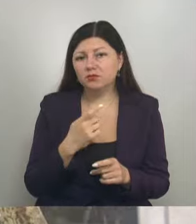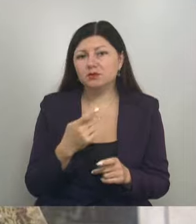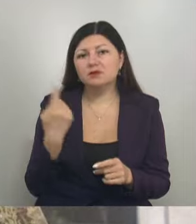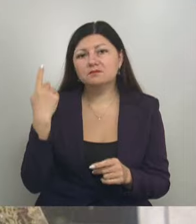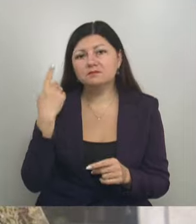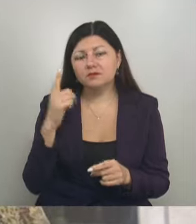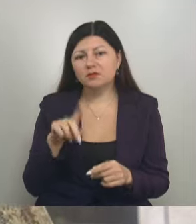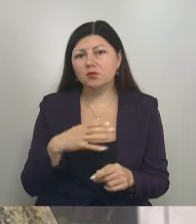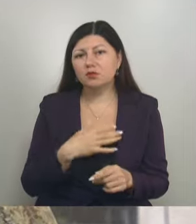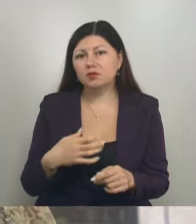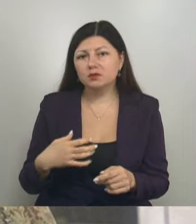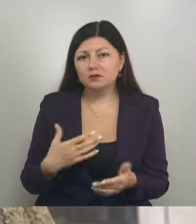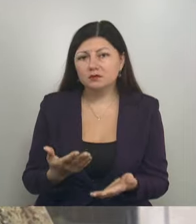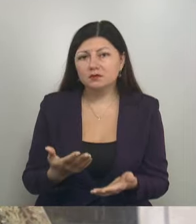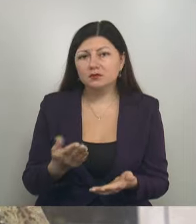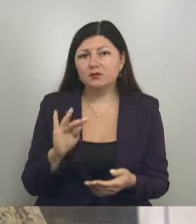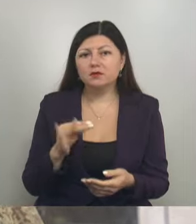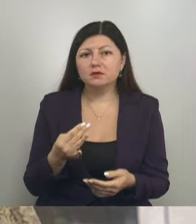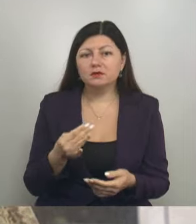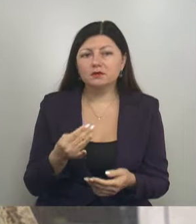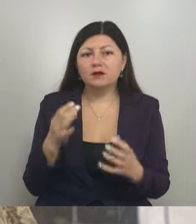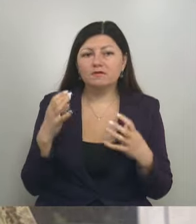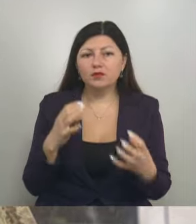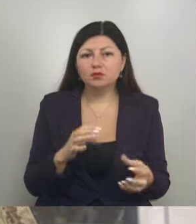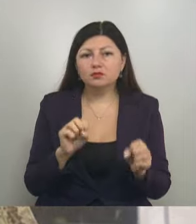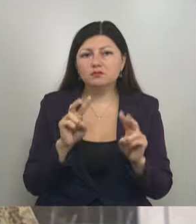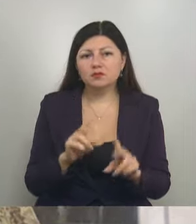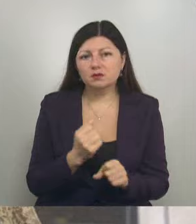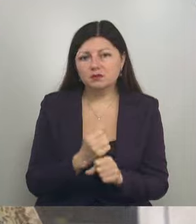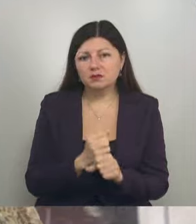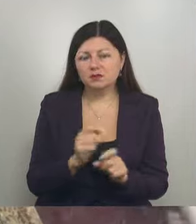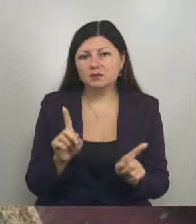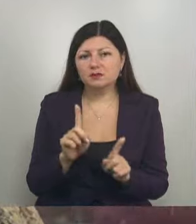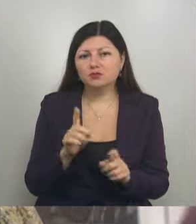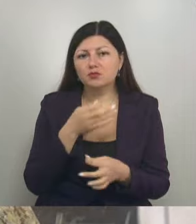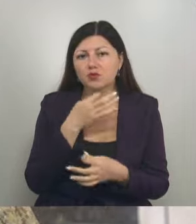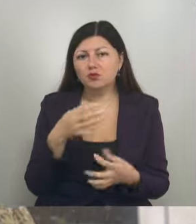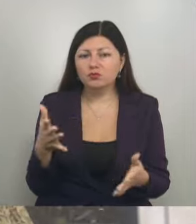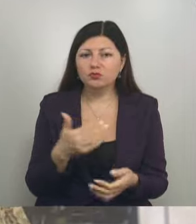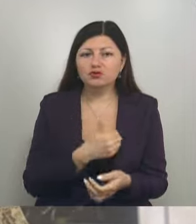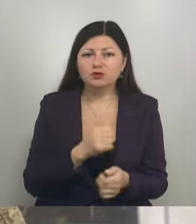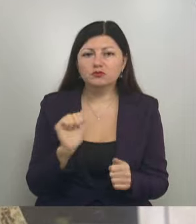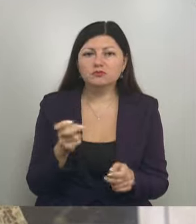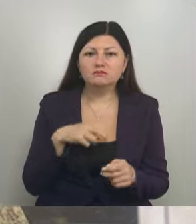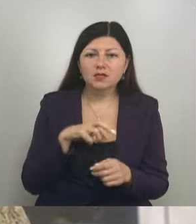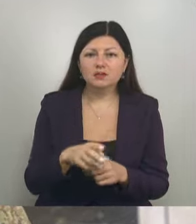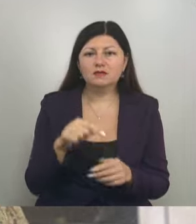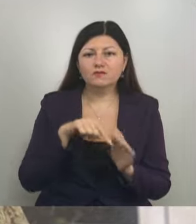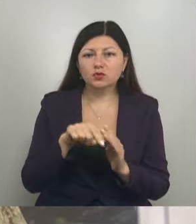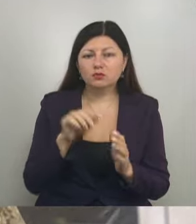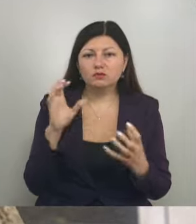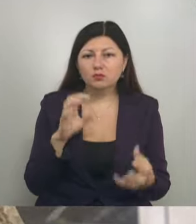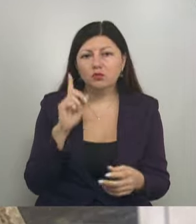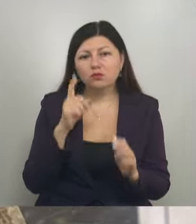принадлежит губернатору, и автобус специально сделан для того, чтобы любой желающий мог зайти внутрь автобуса, узнать обо